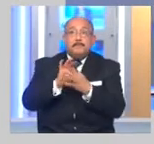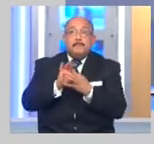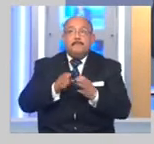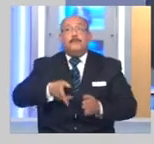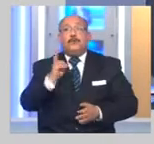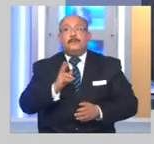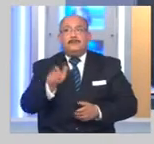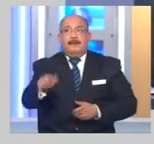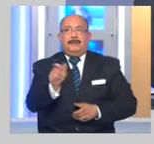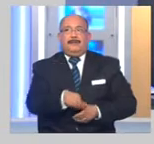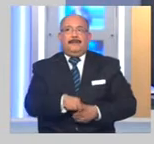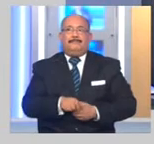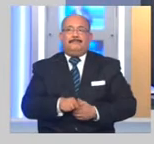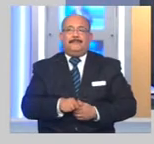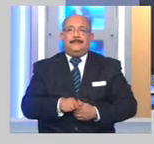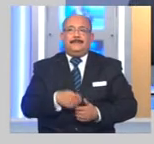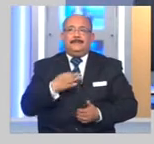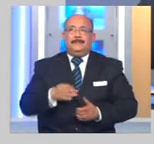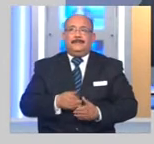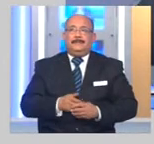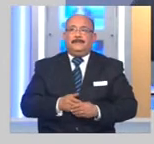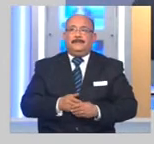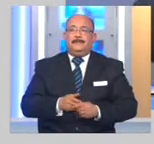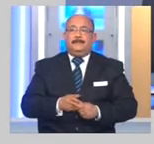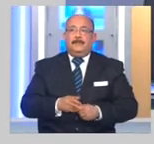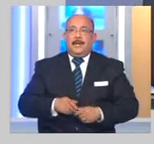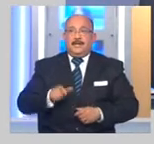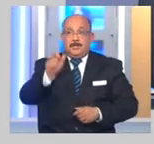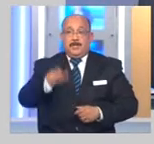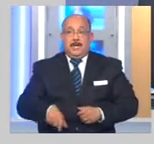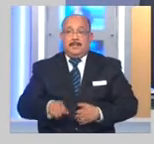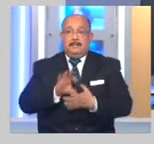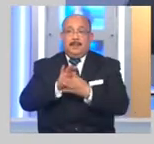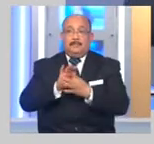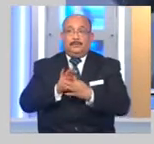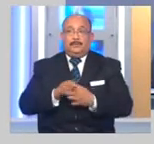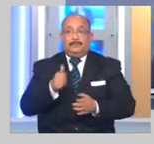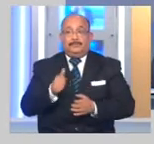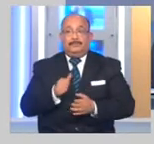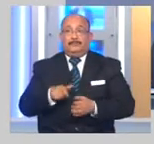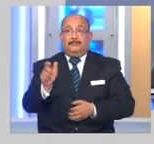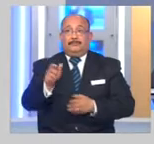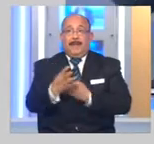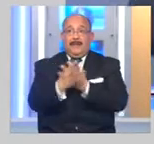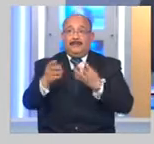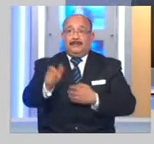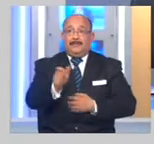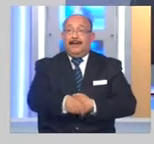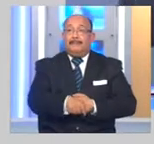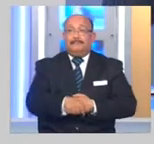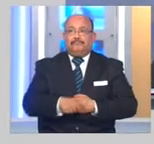وقت يجي يلوموا مثلا على إطلاق الرصاص، شو اللي صار بالضبط؟ أنا نتصور حالة واحد تحت، معناتها الستر، ظلام